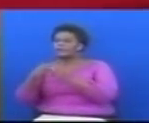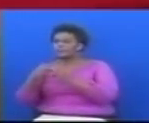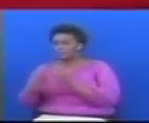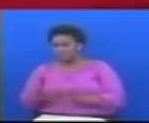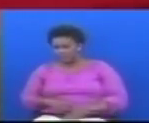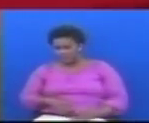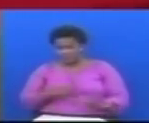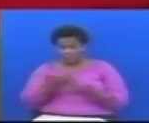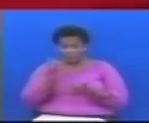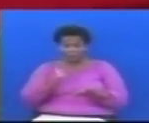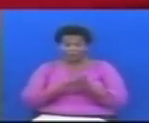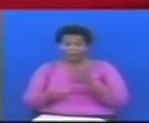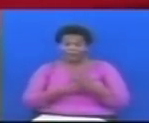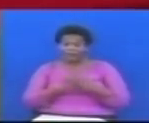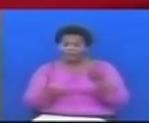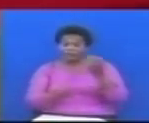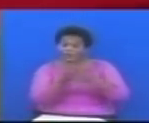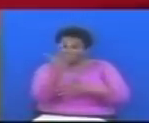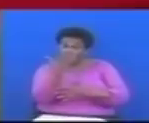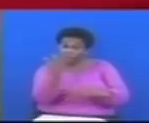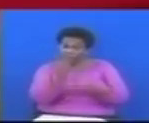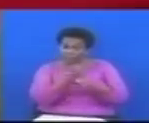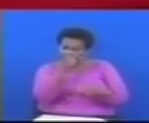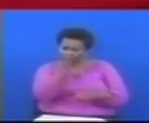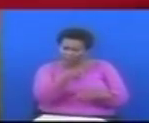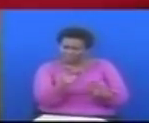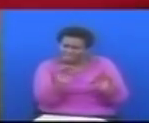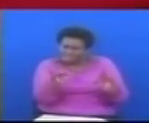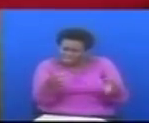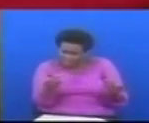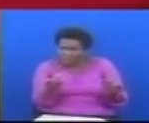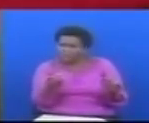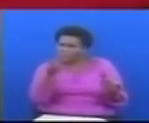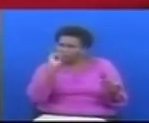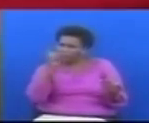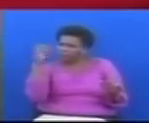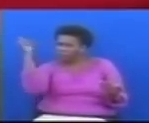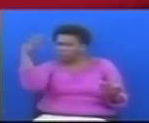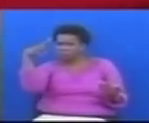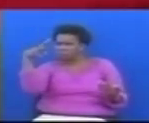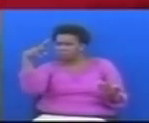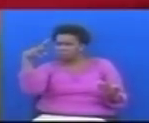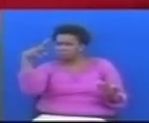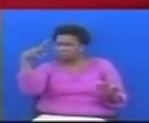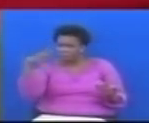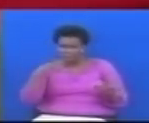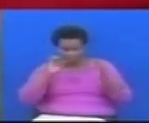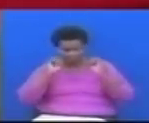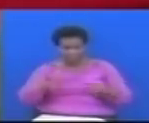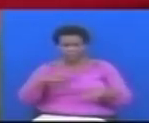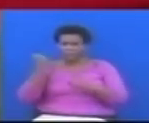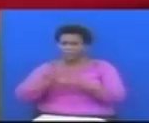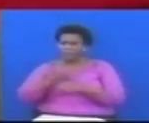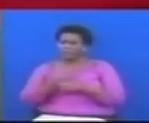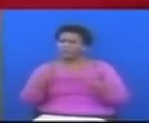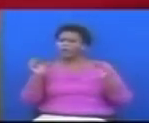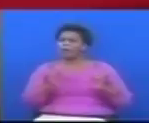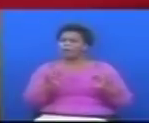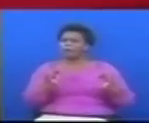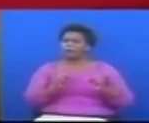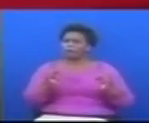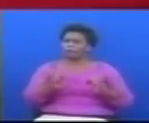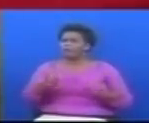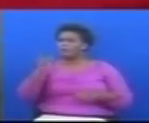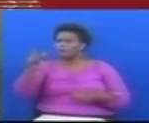vile mzinduzi ulifanyika kwa kata hii, na ni wazi lazima ilikuwa kazi ifanyike kwa haraka na umeme uwake, pamoja na